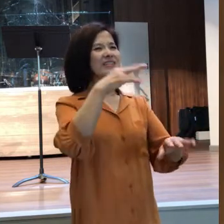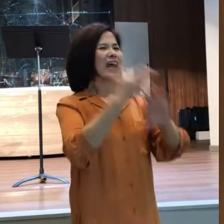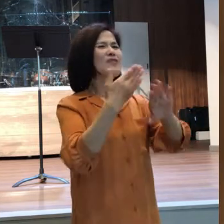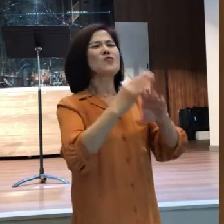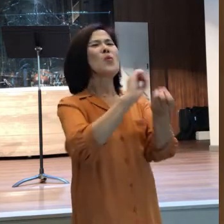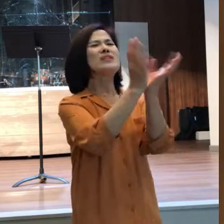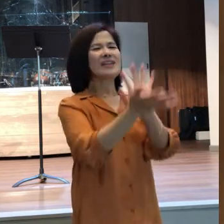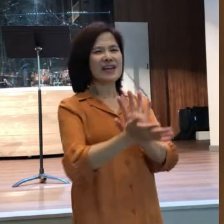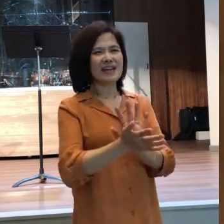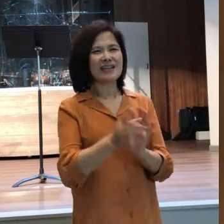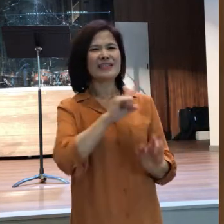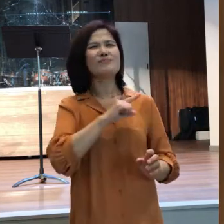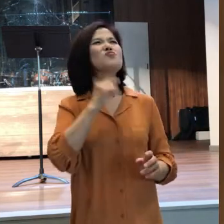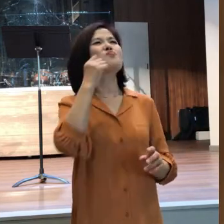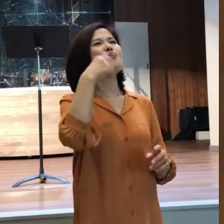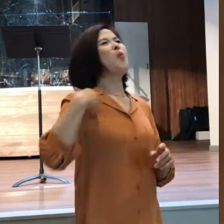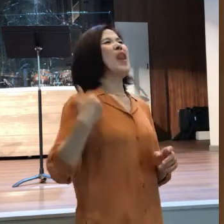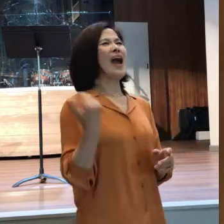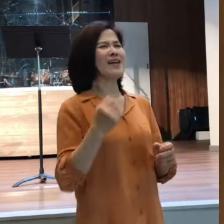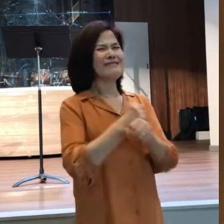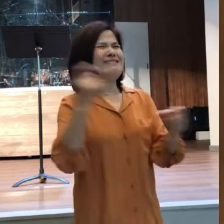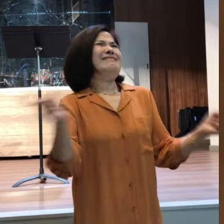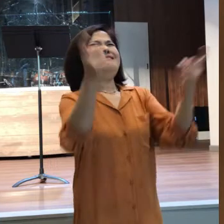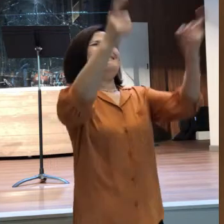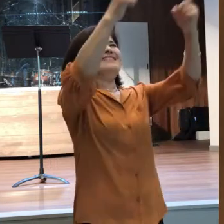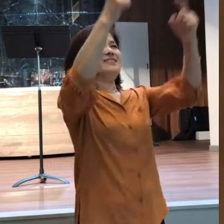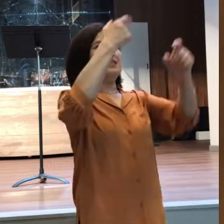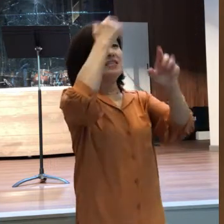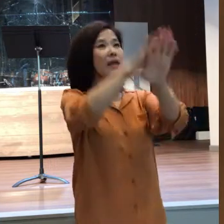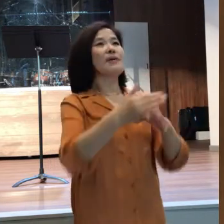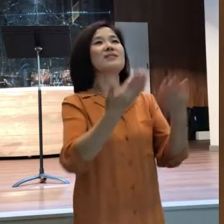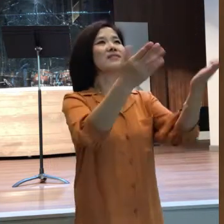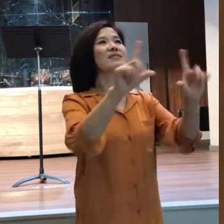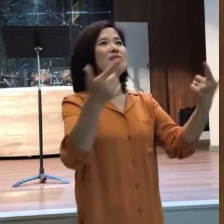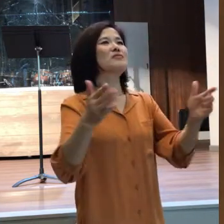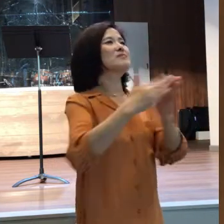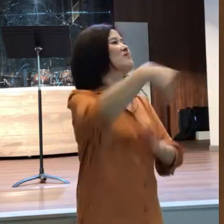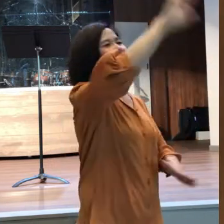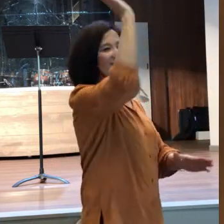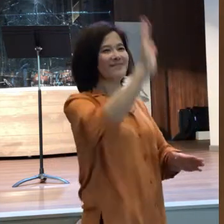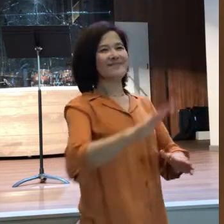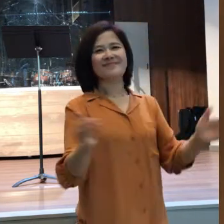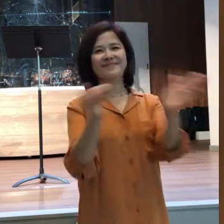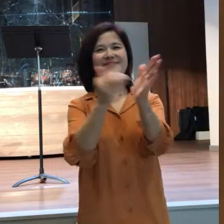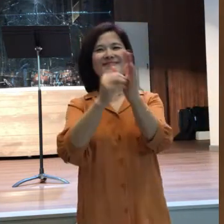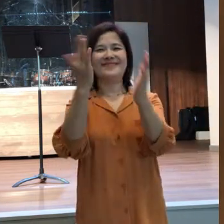진달래지. 철쭉 진달래가 붙어가지고 예배 안 드리고 그냥 가버리는 거예요.